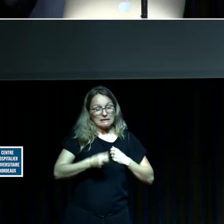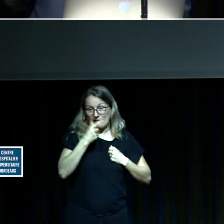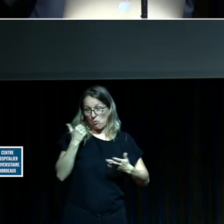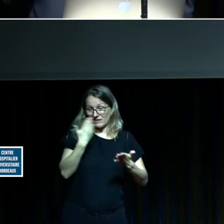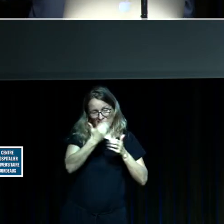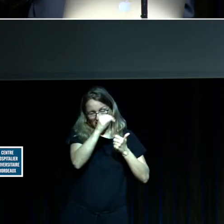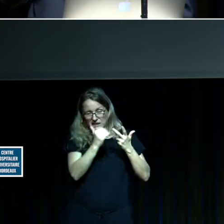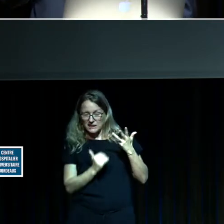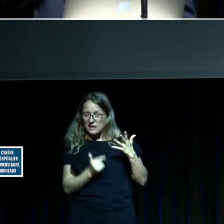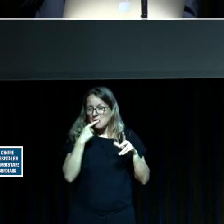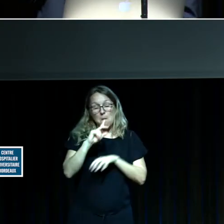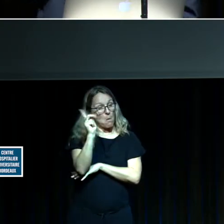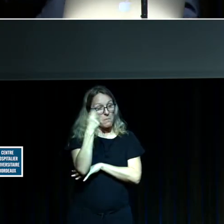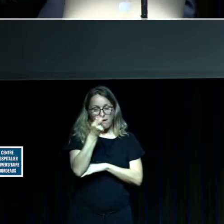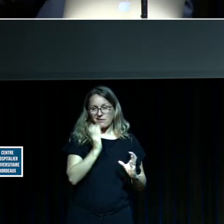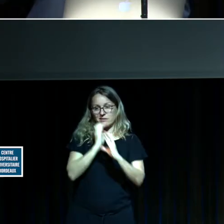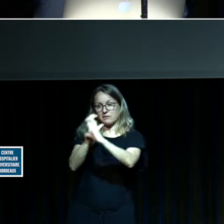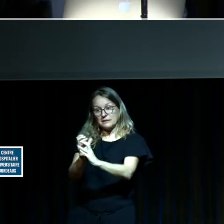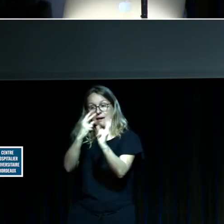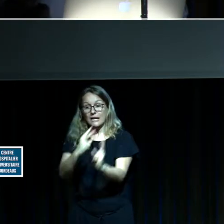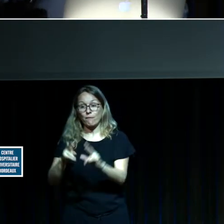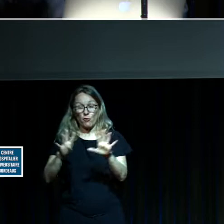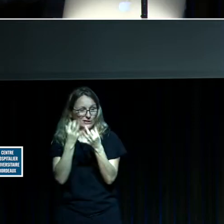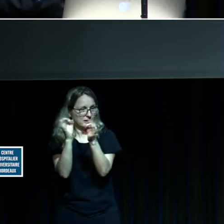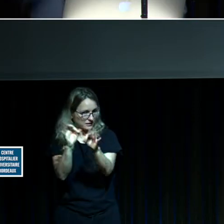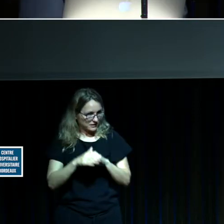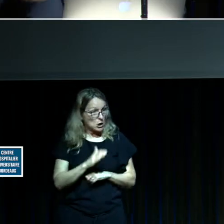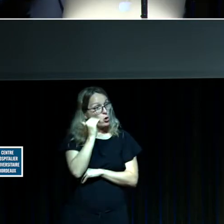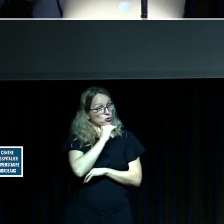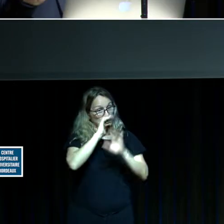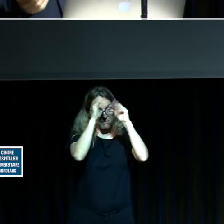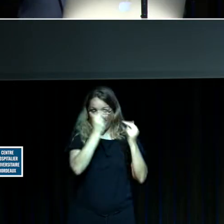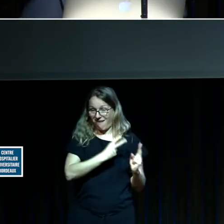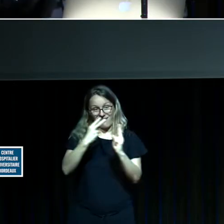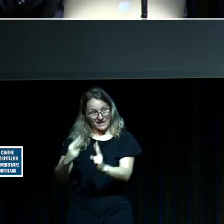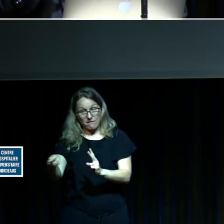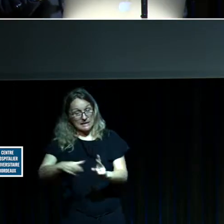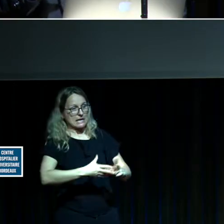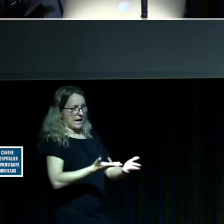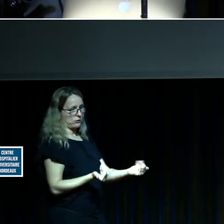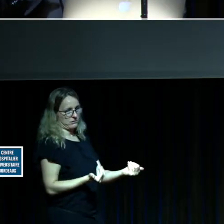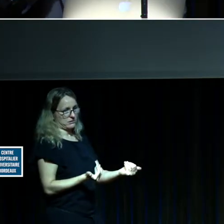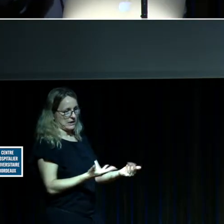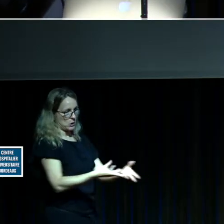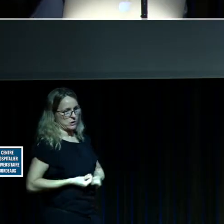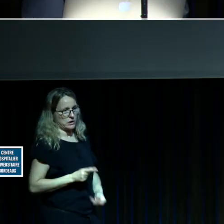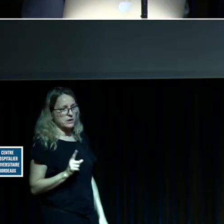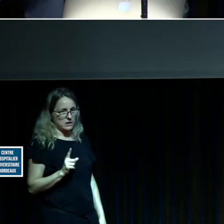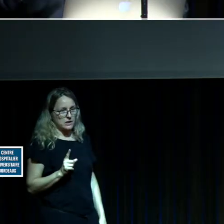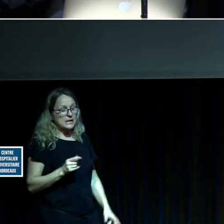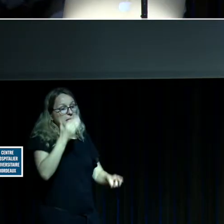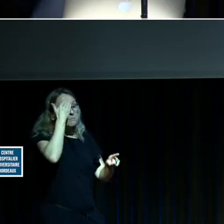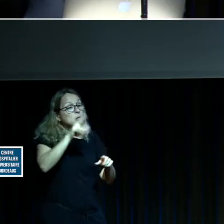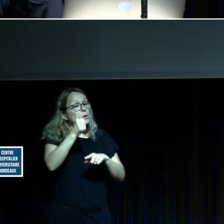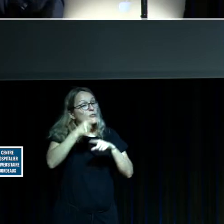pompiers, il arrivera à 9h10 chez toi. » Et donc c'est quelqu'un qui arrive aux urgences de Pellegrin en étant attendu. Et si vous êtes venu